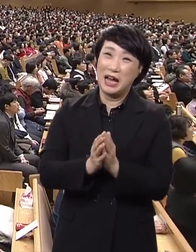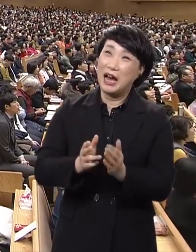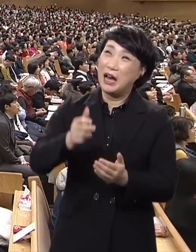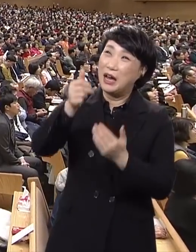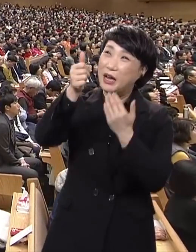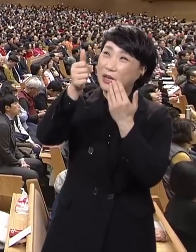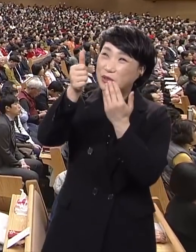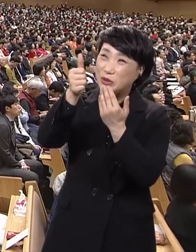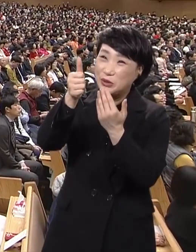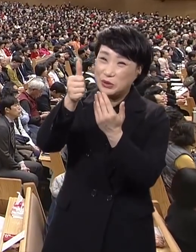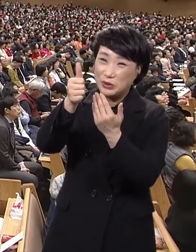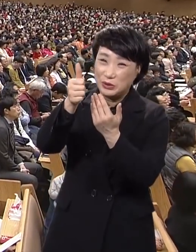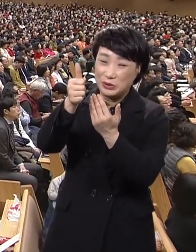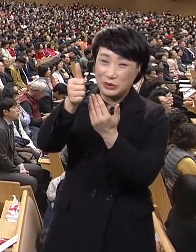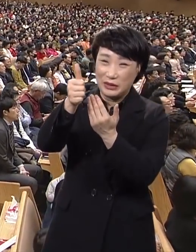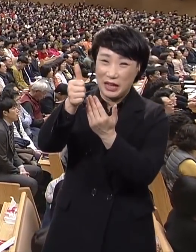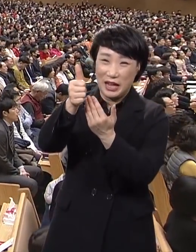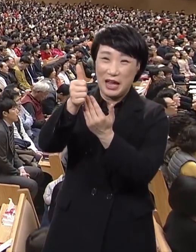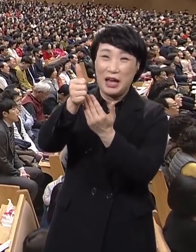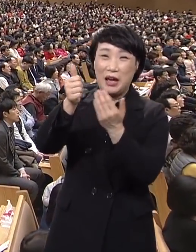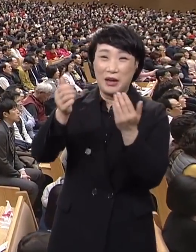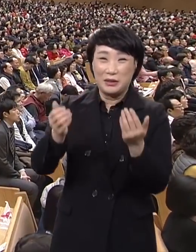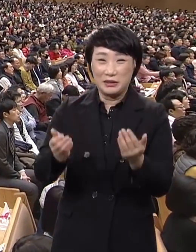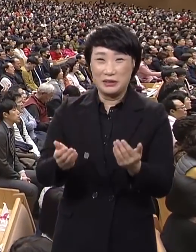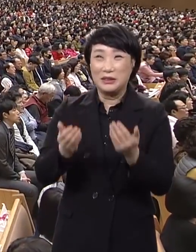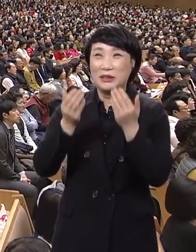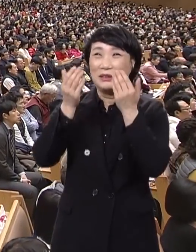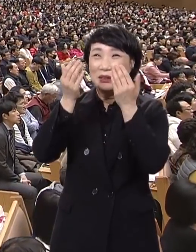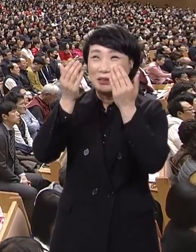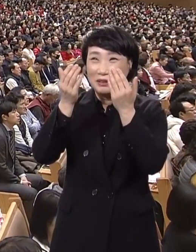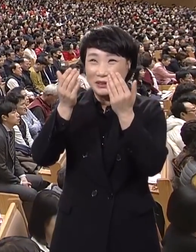영혼을 다 주께